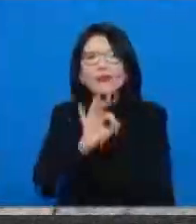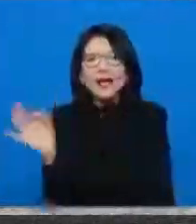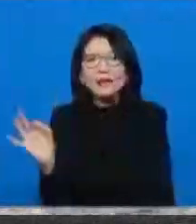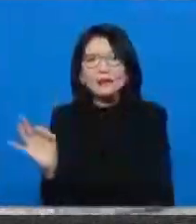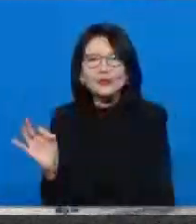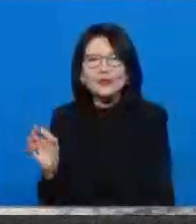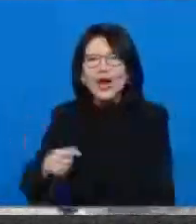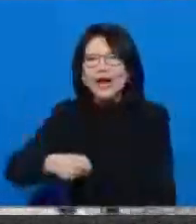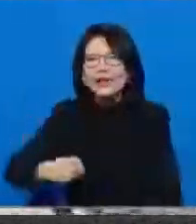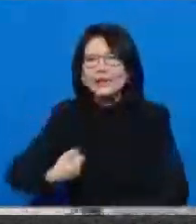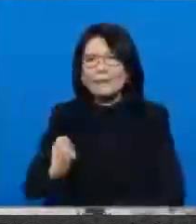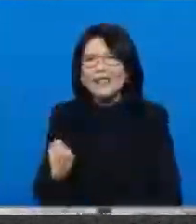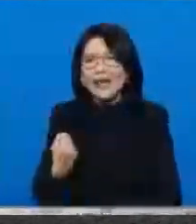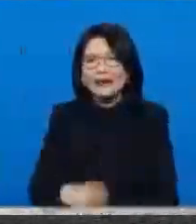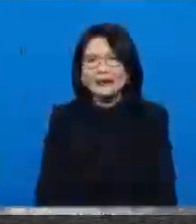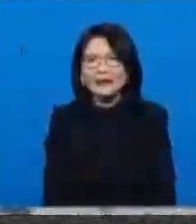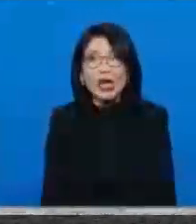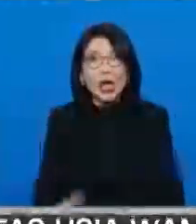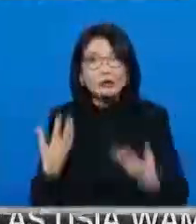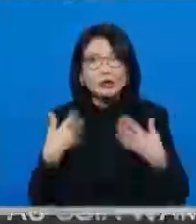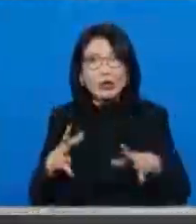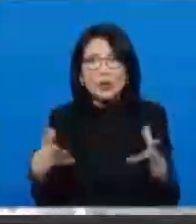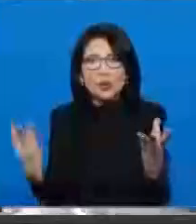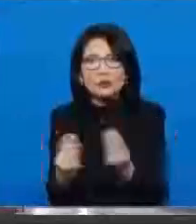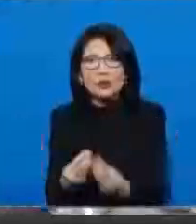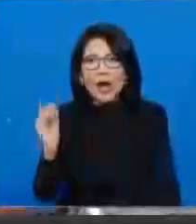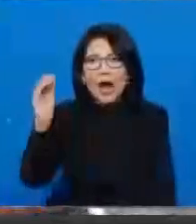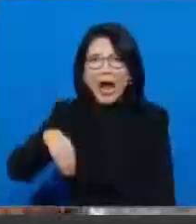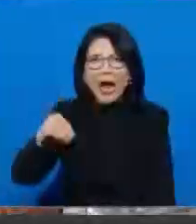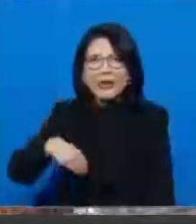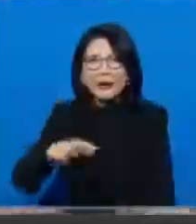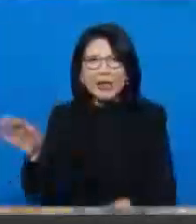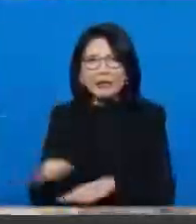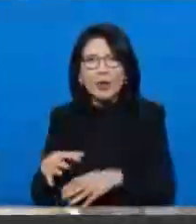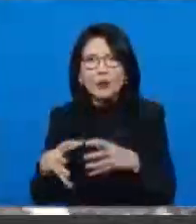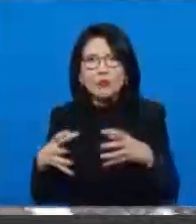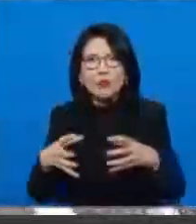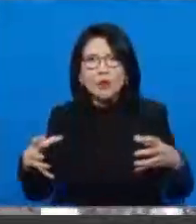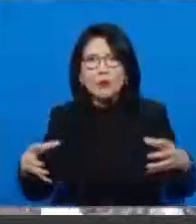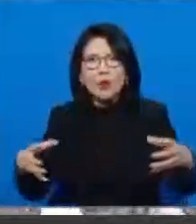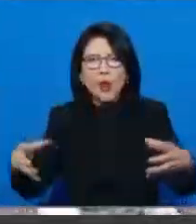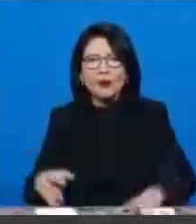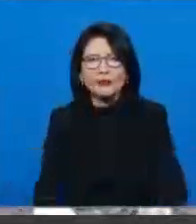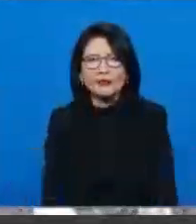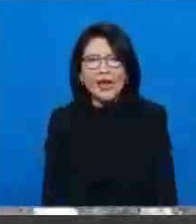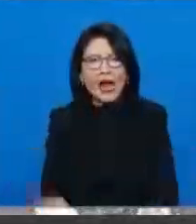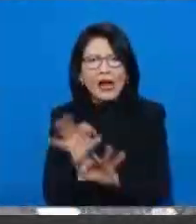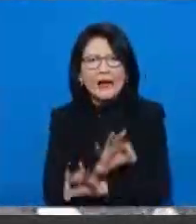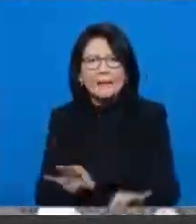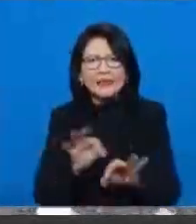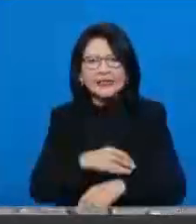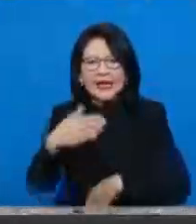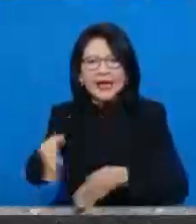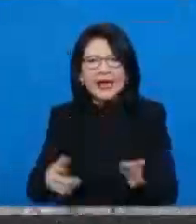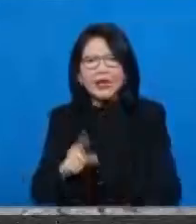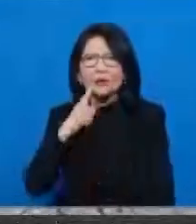di pasar Aji Barang. Setelah itu jumlah ayam kampung yang dipelihara semakin bertambah. Kebersihan kandang menjadi salah satu